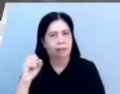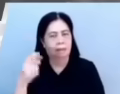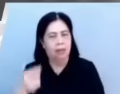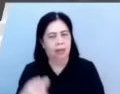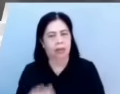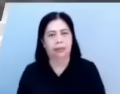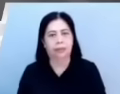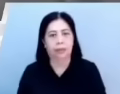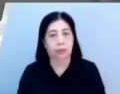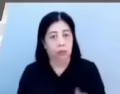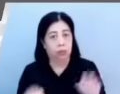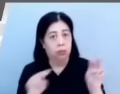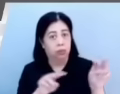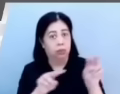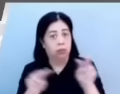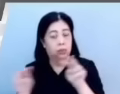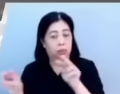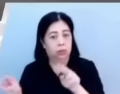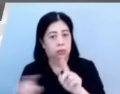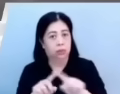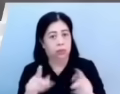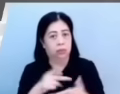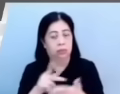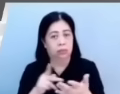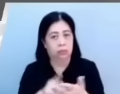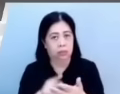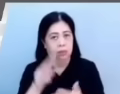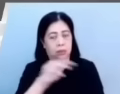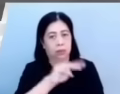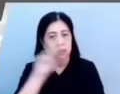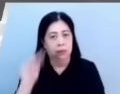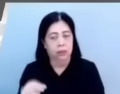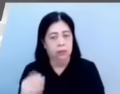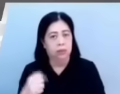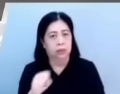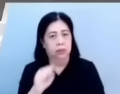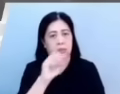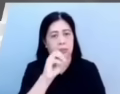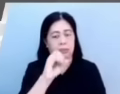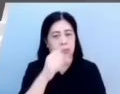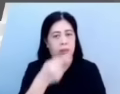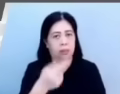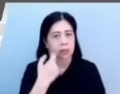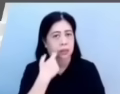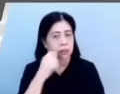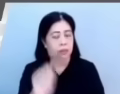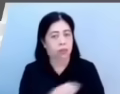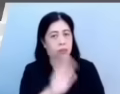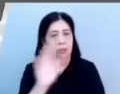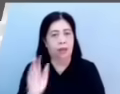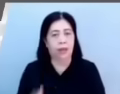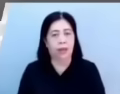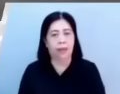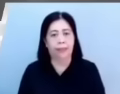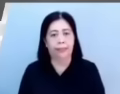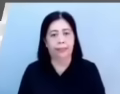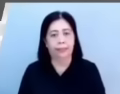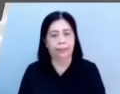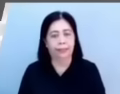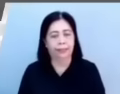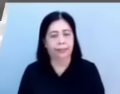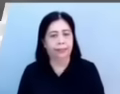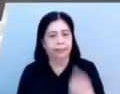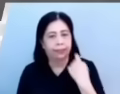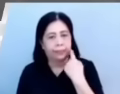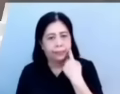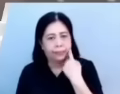Mamonitor nyo pa rin sa ilang parte ng Metro Manila itong smog na bumalot kaninang umaga? So currently po, with regards